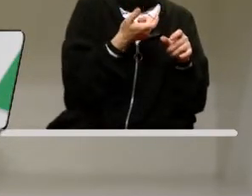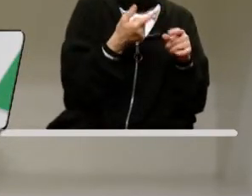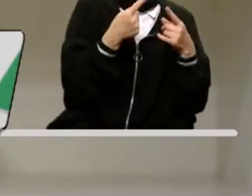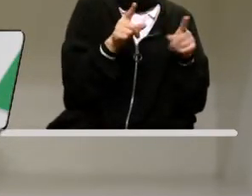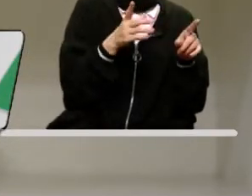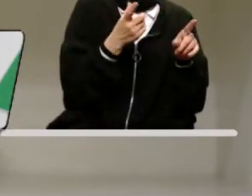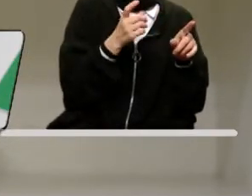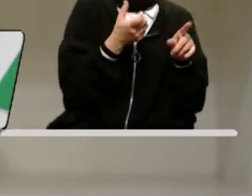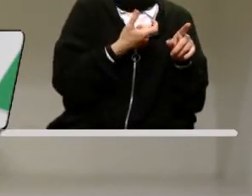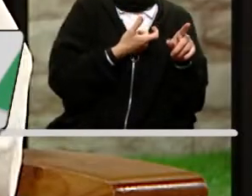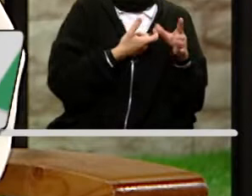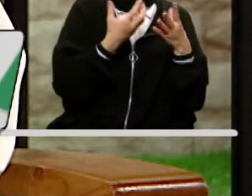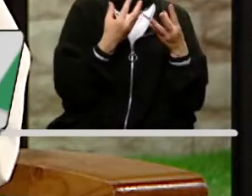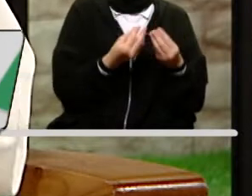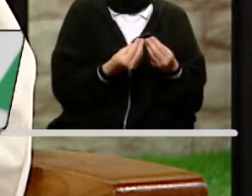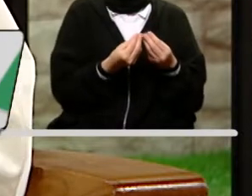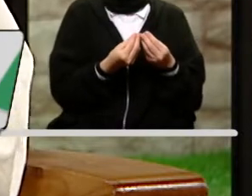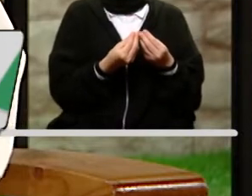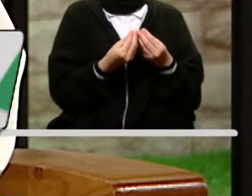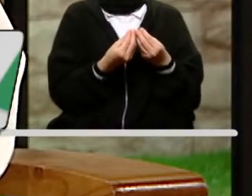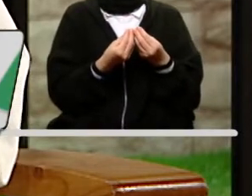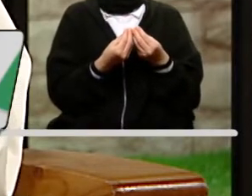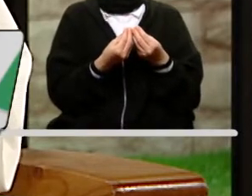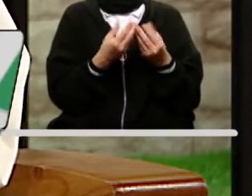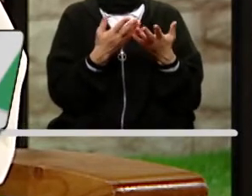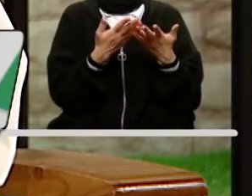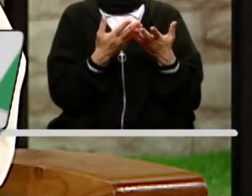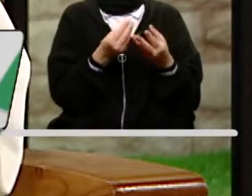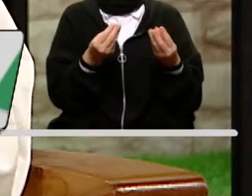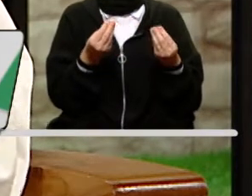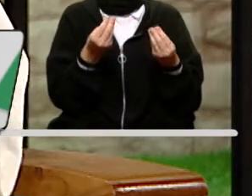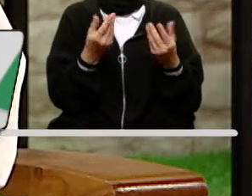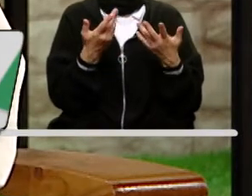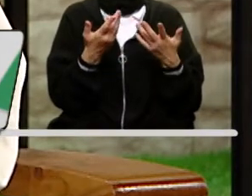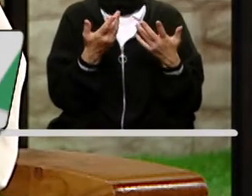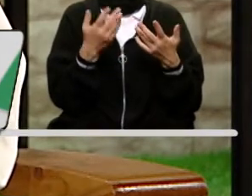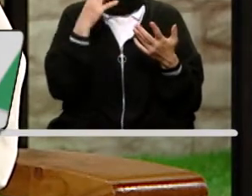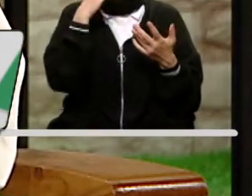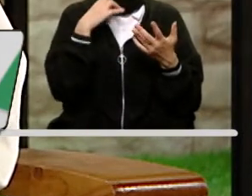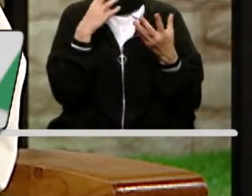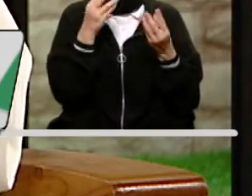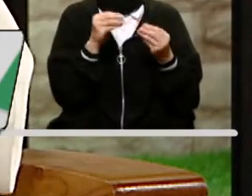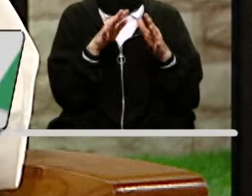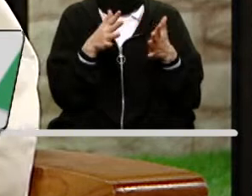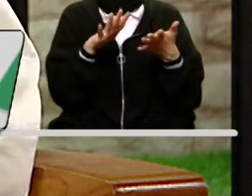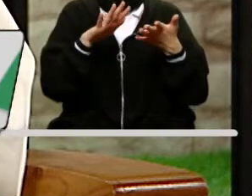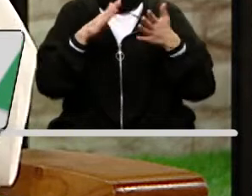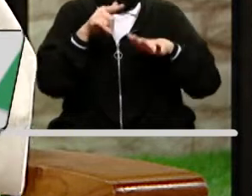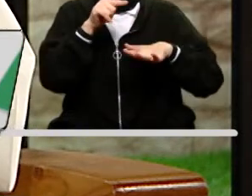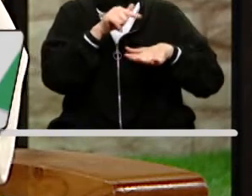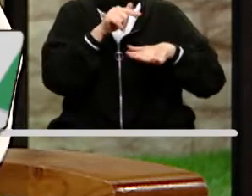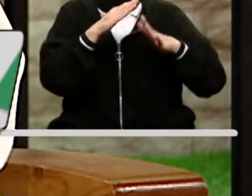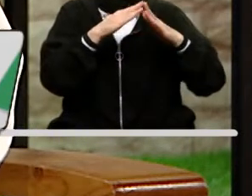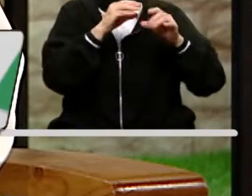ziyarete gittiniz. Komşunuz dokundurtmuyor ya da aşırı titiz ya da herhangi bir şey ya da evinde işte çok lüks bir vazo, antika